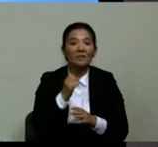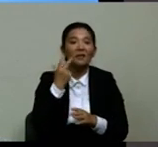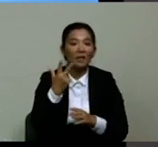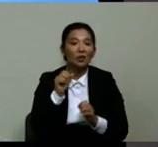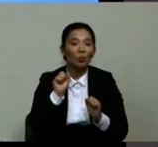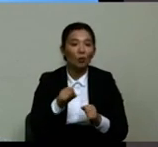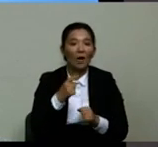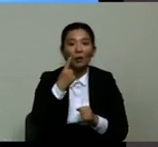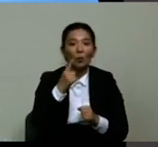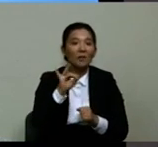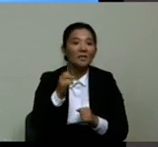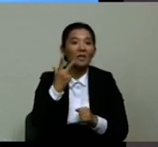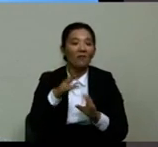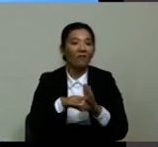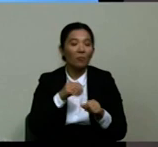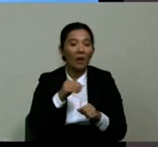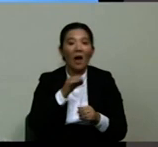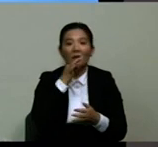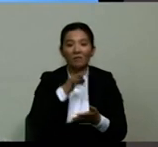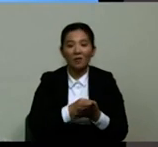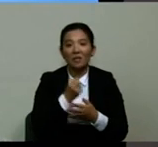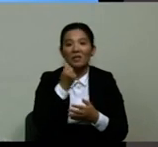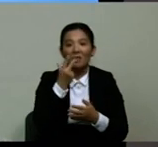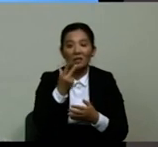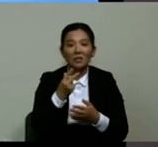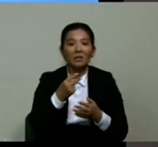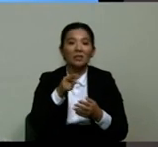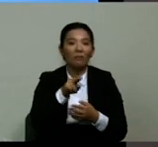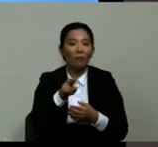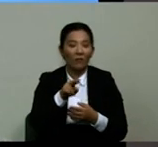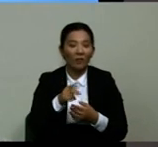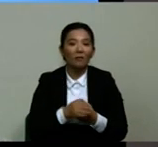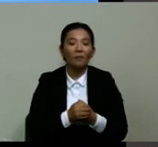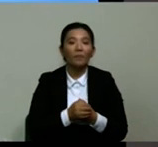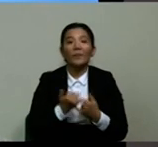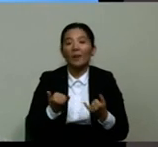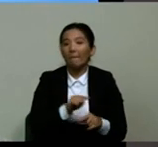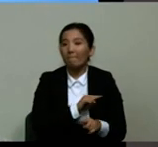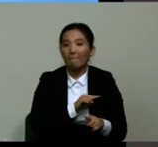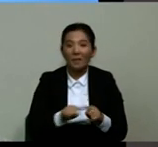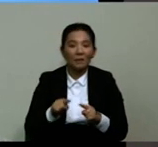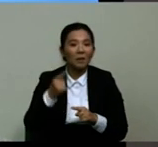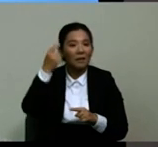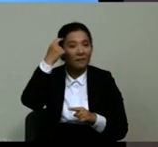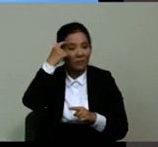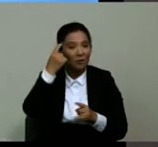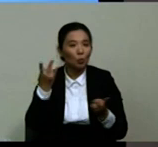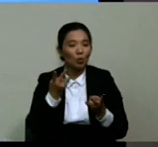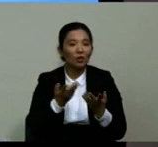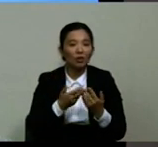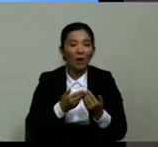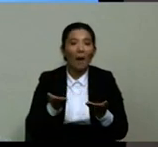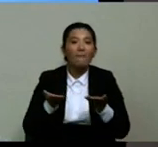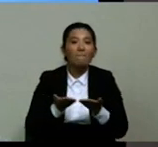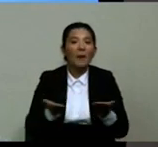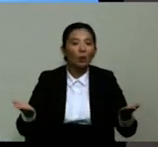мы можем одну из 13 выбрать. Ответ – 13 способов. А теперь быстренько устно решим. На подносе